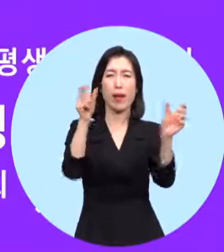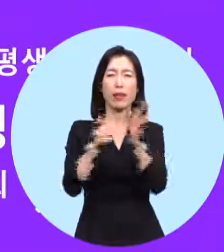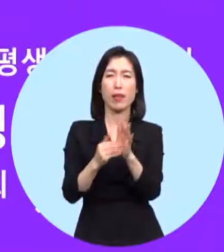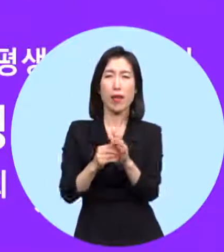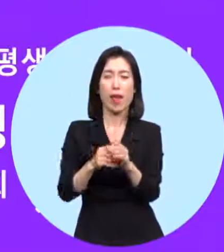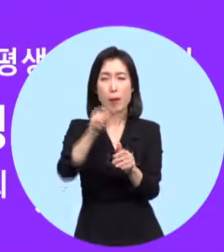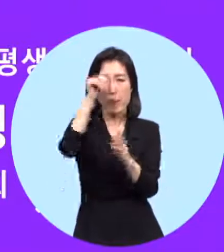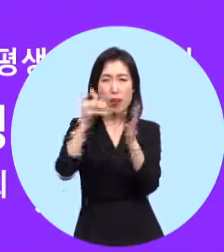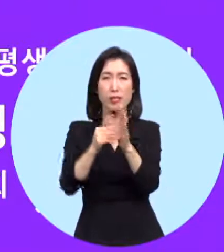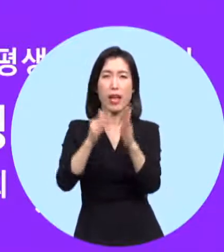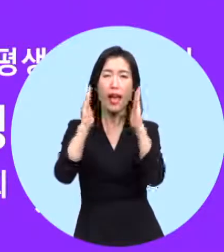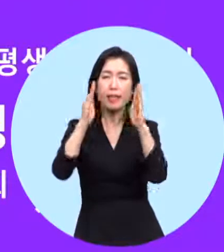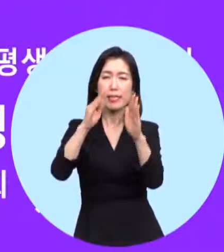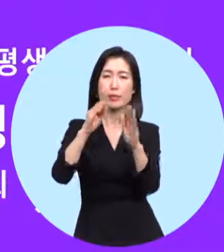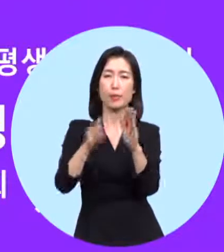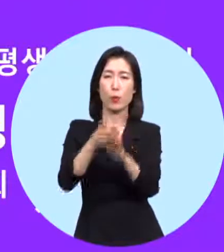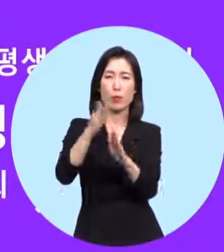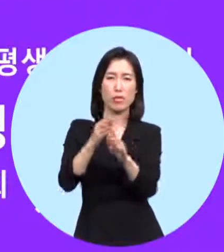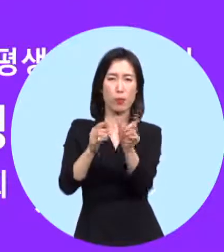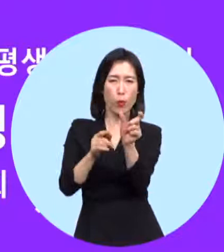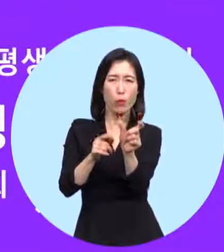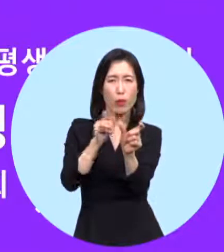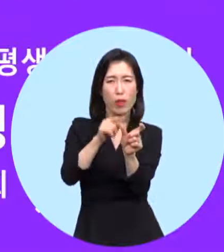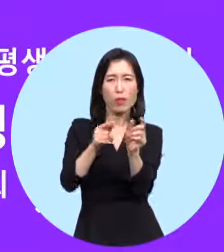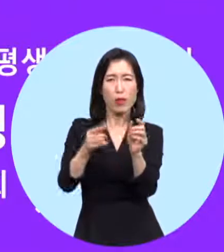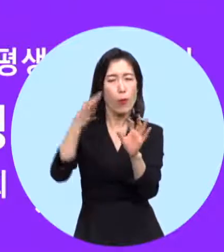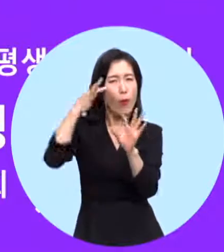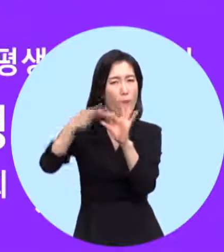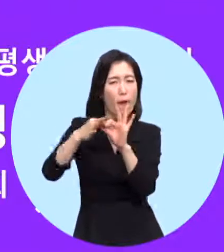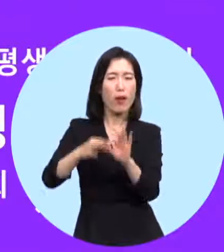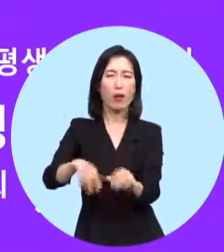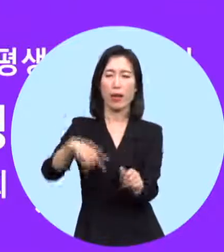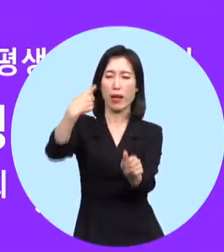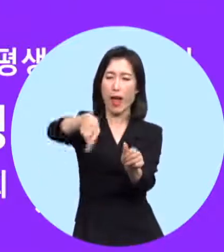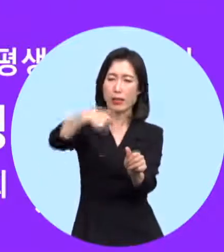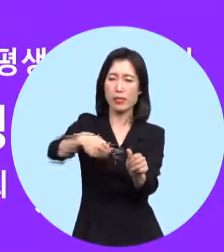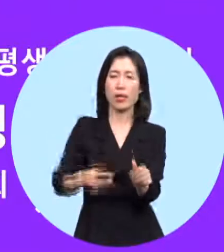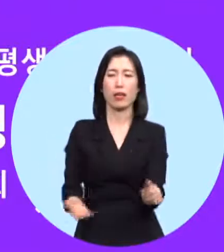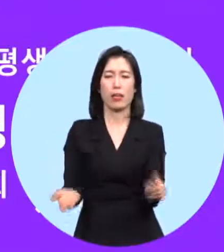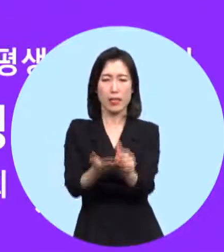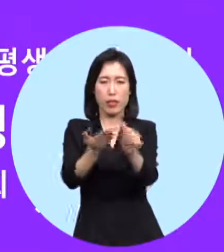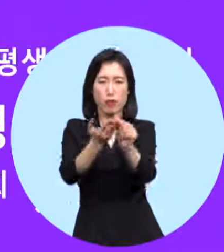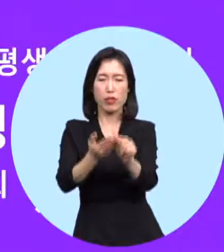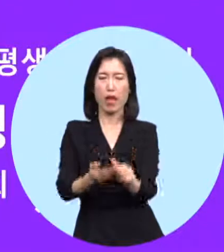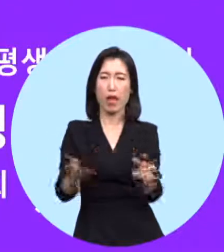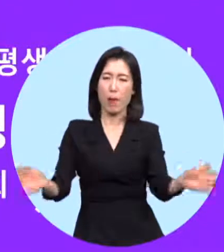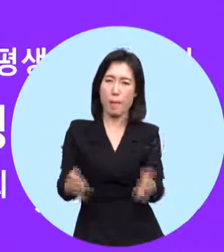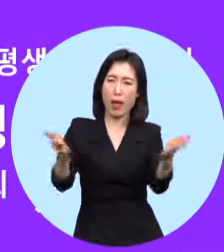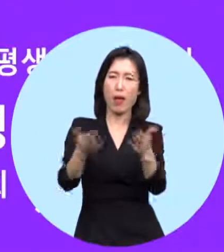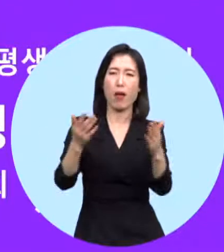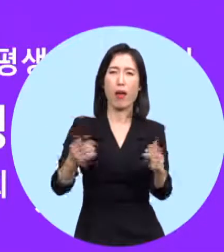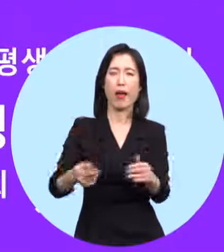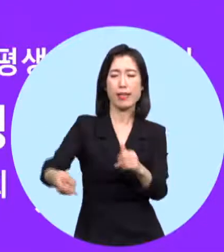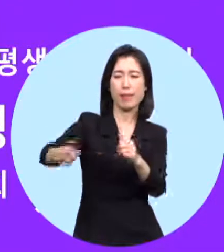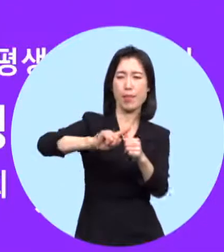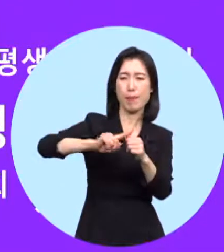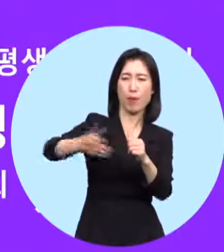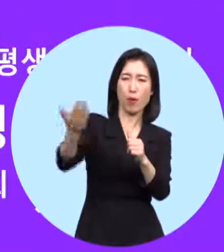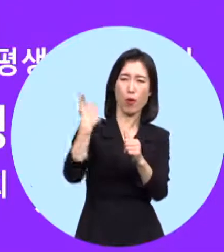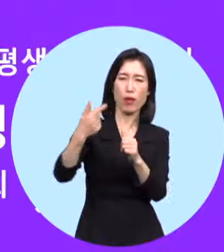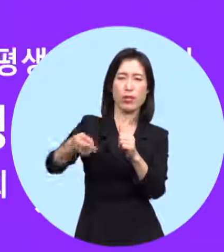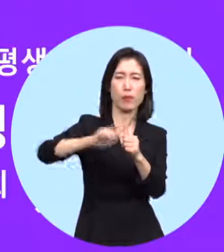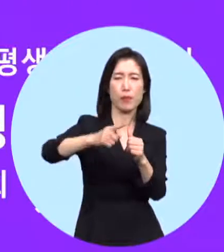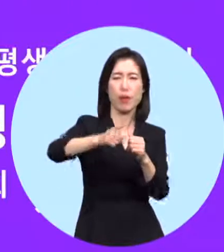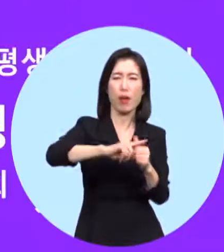떠오르는 키워드 하나하나가 가르치고 양성하고 장려하고 참여시키는